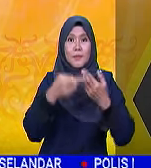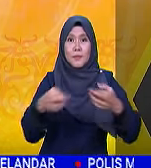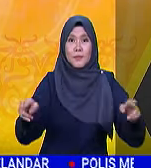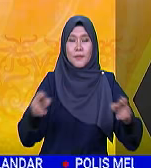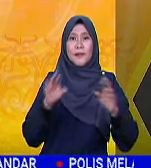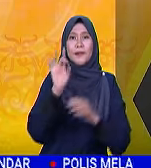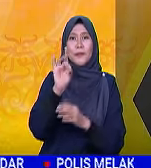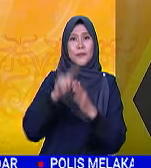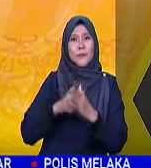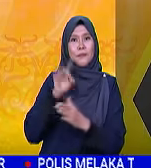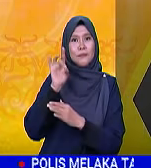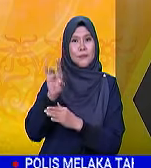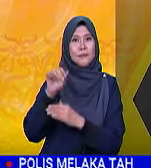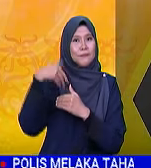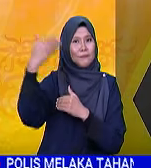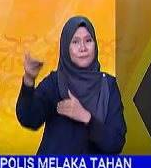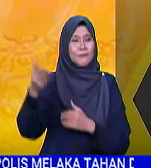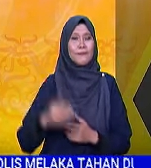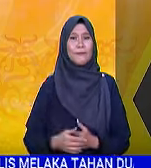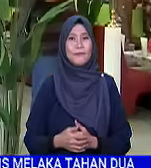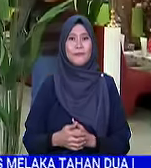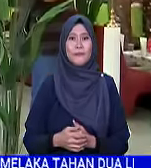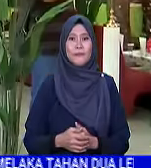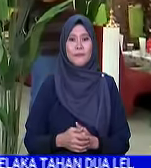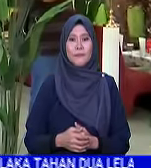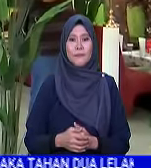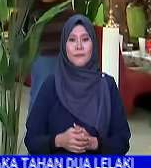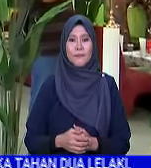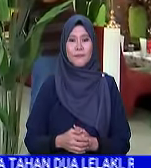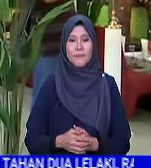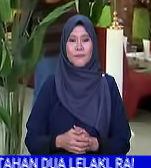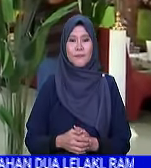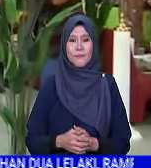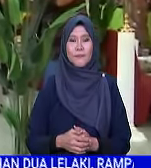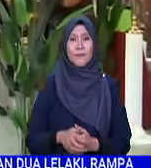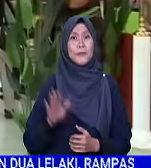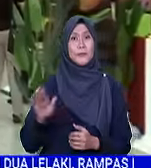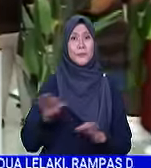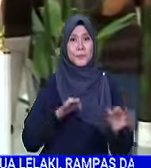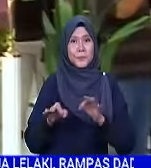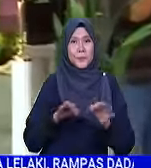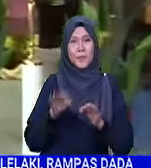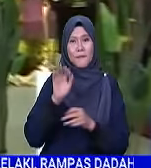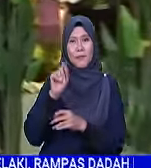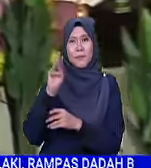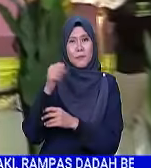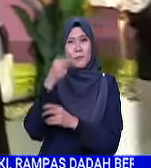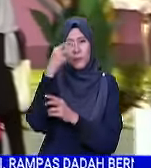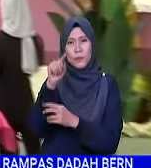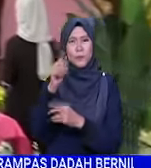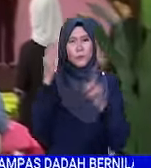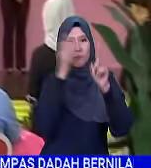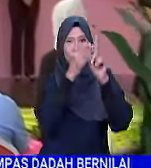dilancarkan pada 8 Ogos depan. Jelas Datuk Seri Fatimah, bagi